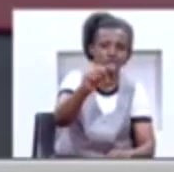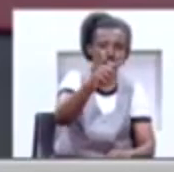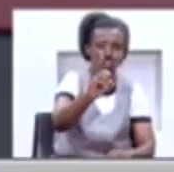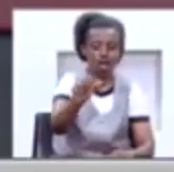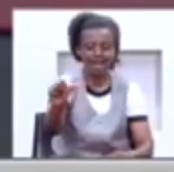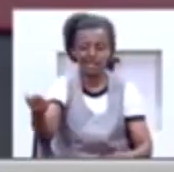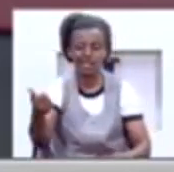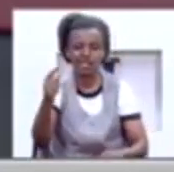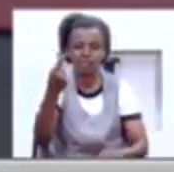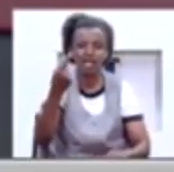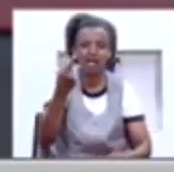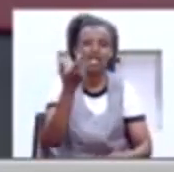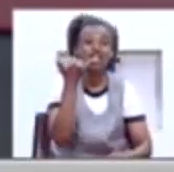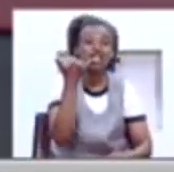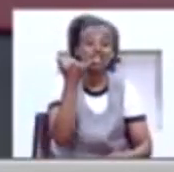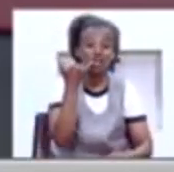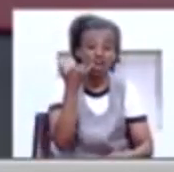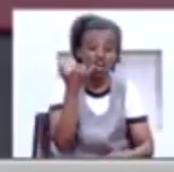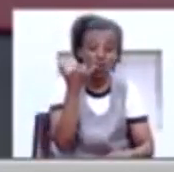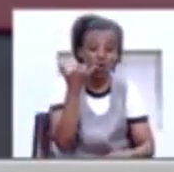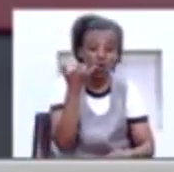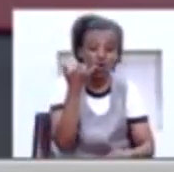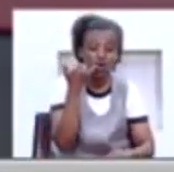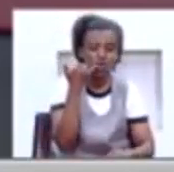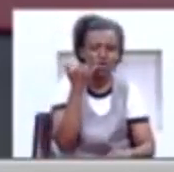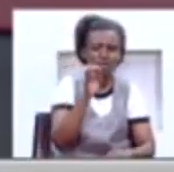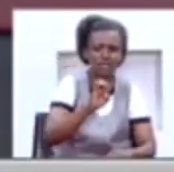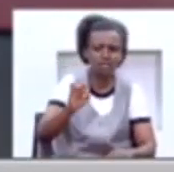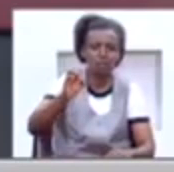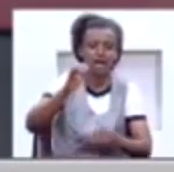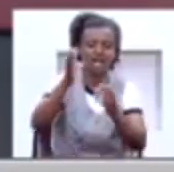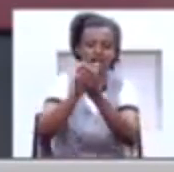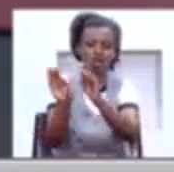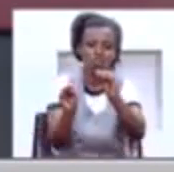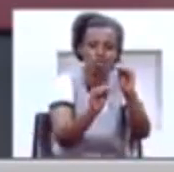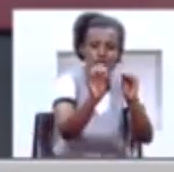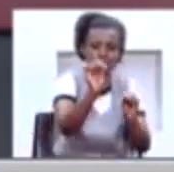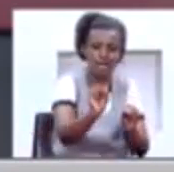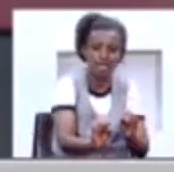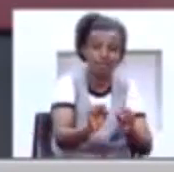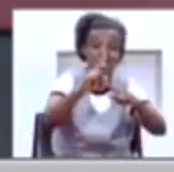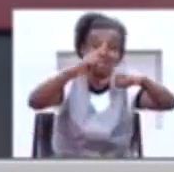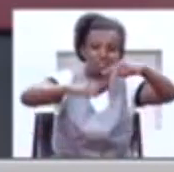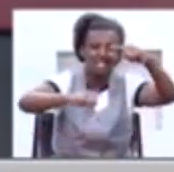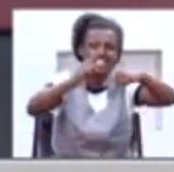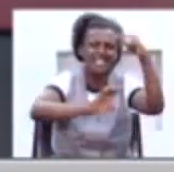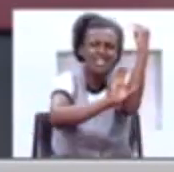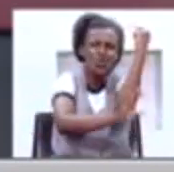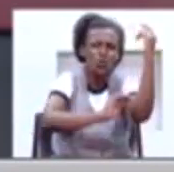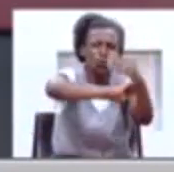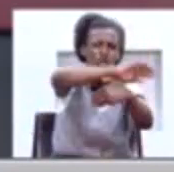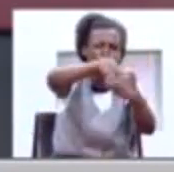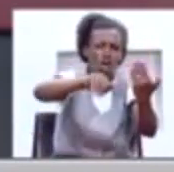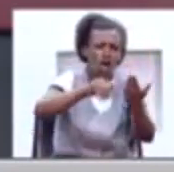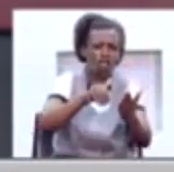imwe gusa yego ya Gikongoro urumva mvuye iburasirazuba tugeze mu majyepfo kugira ngo bibereke ko ari politique y'igihugu cyose